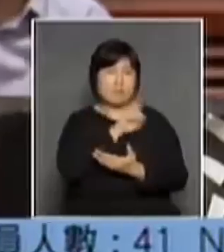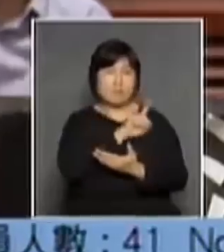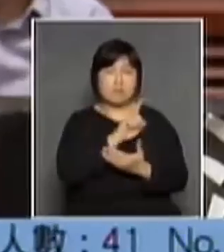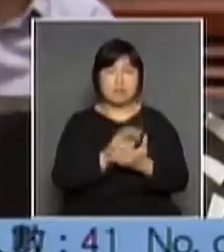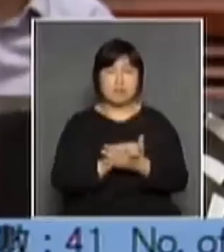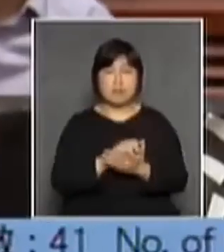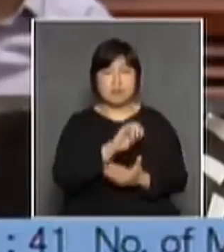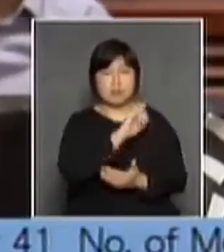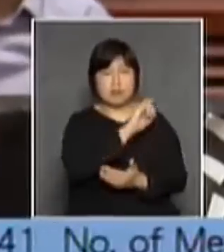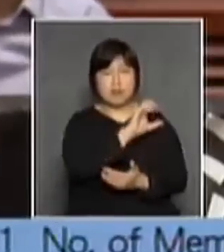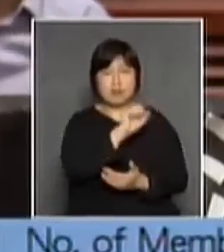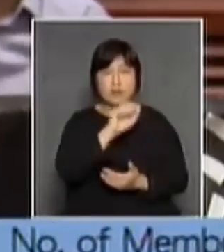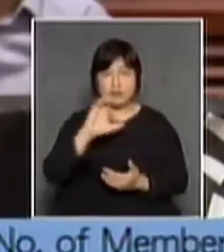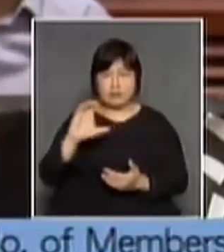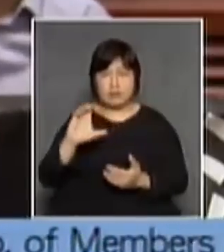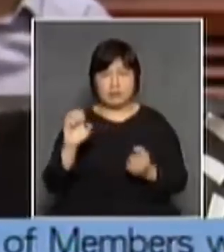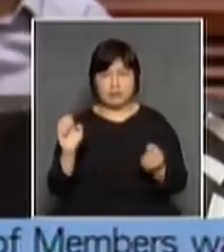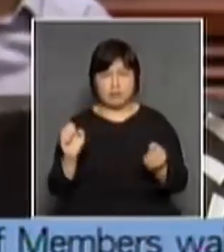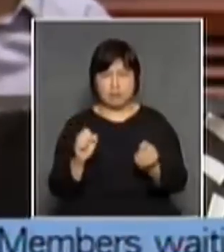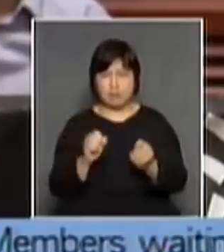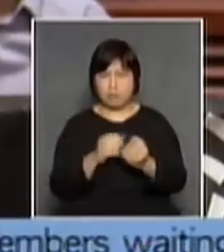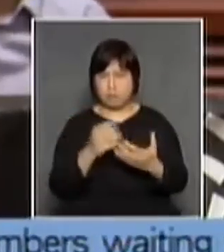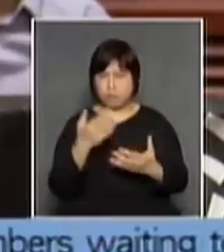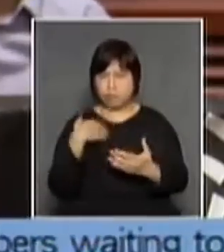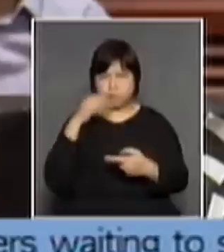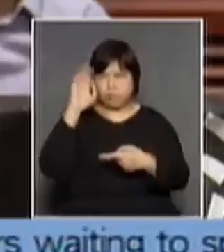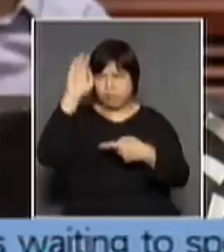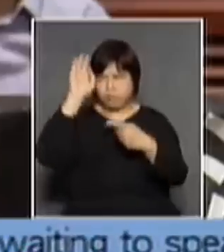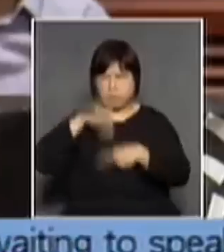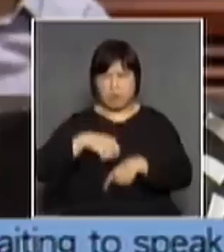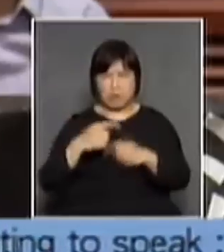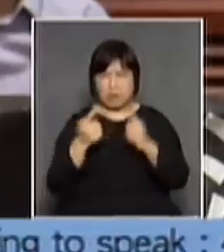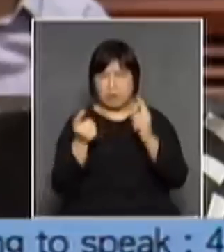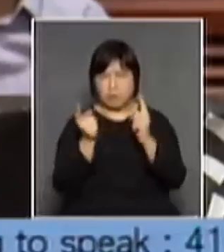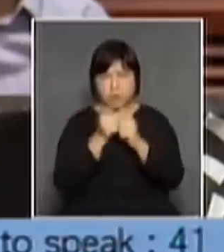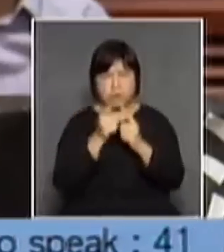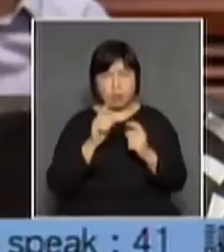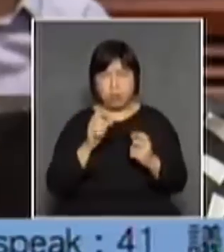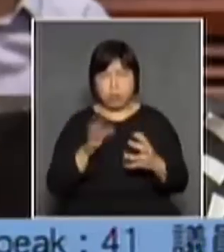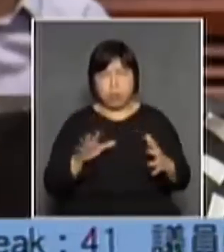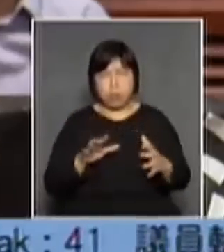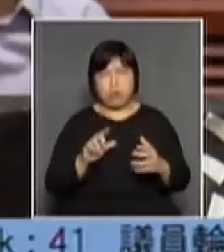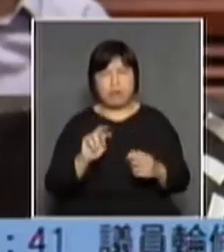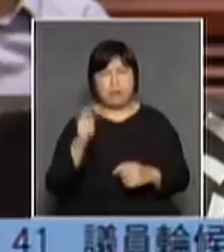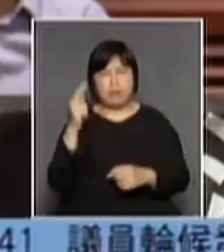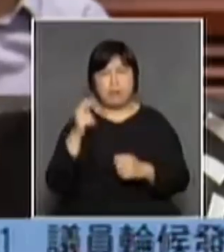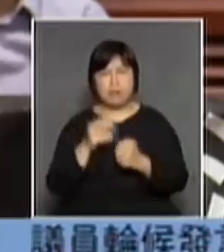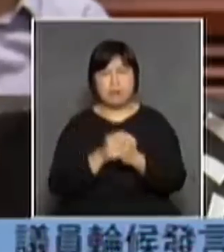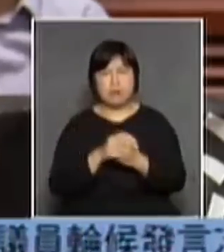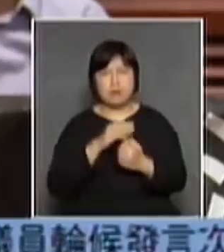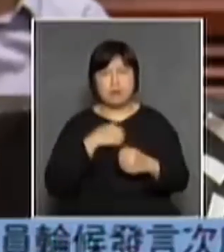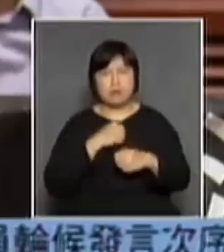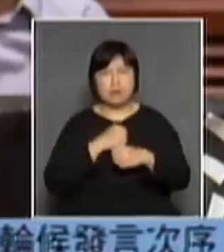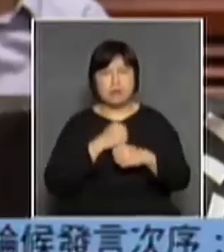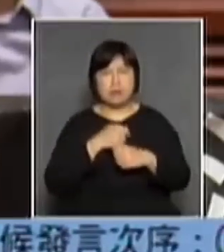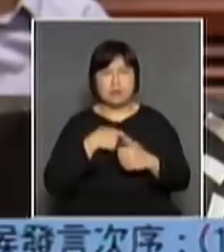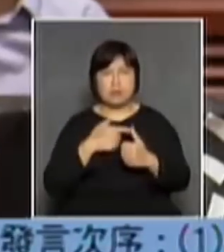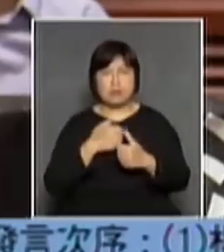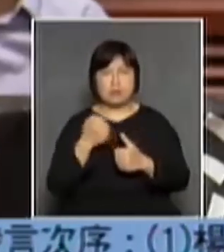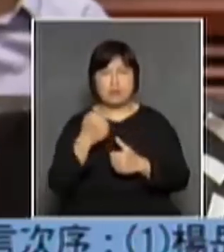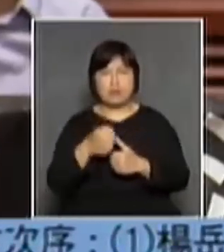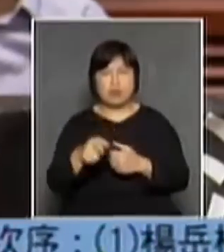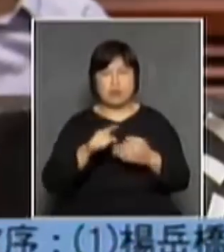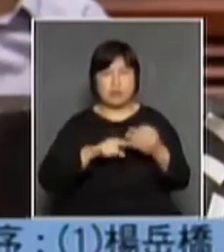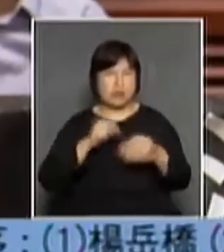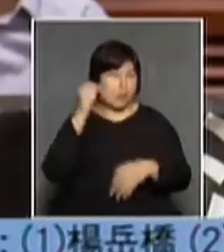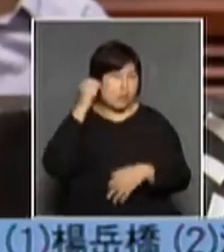廉政公署发生前所未见的人事大地震，处理执行处处长李宝兰女士和另